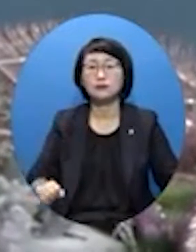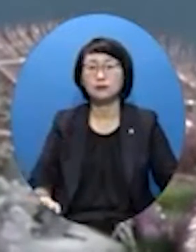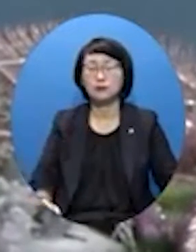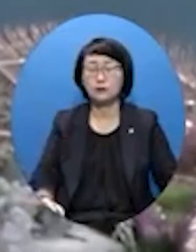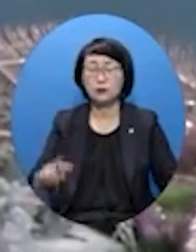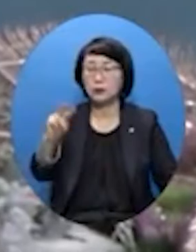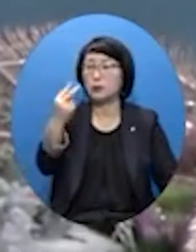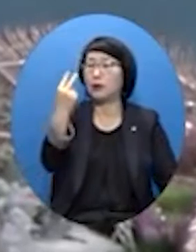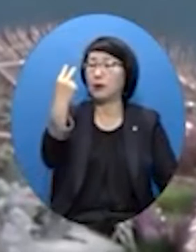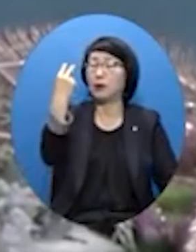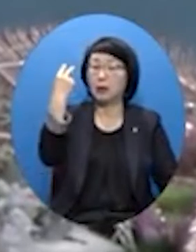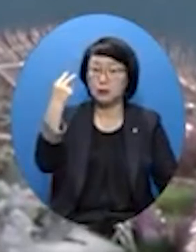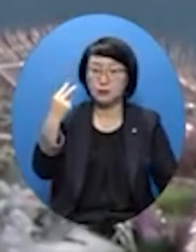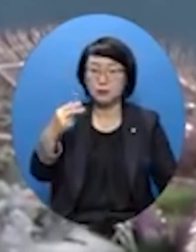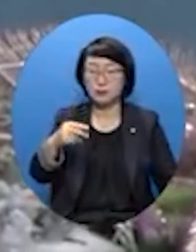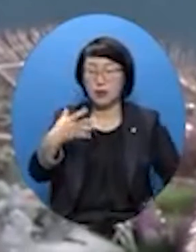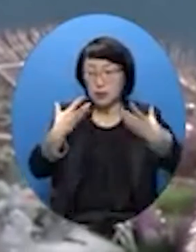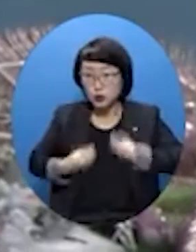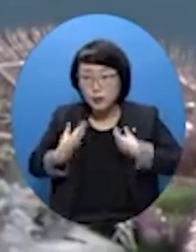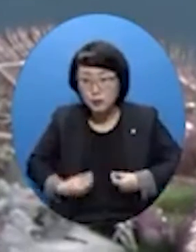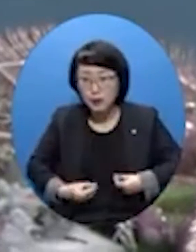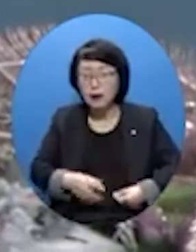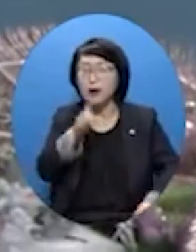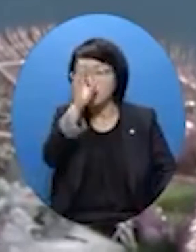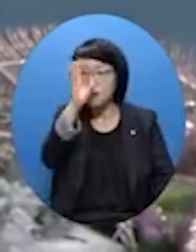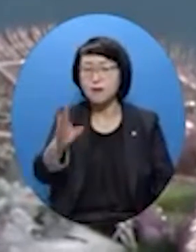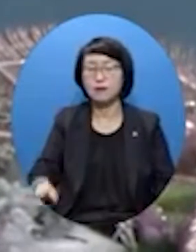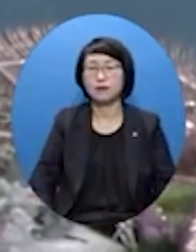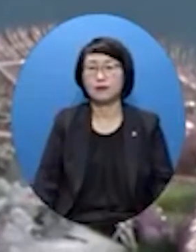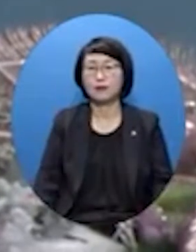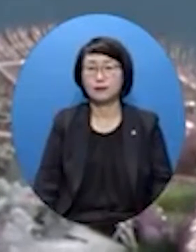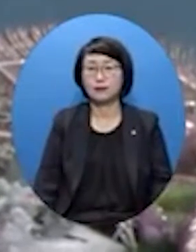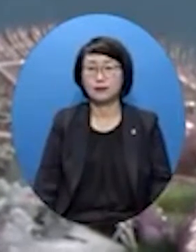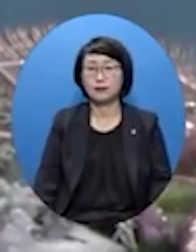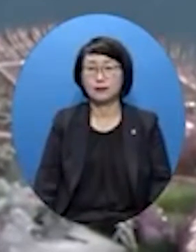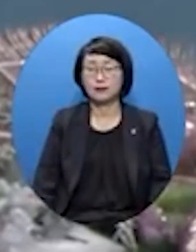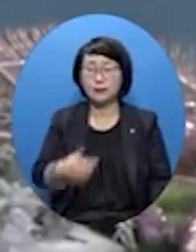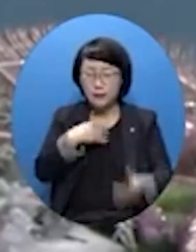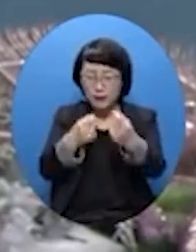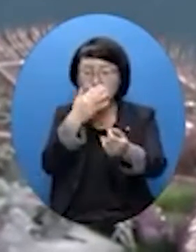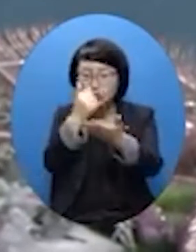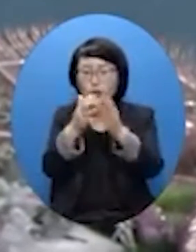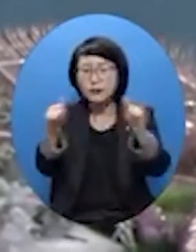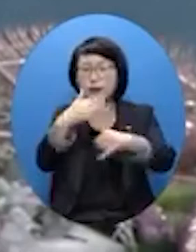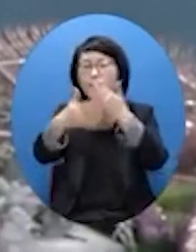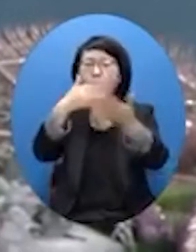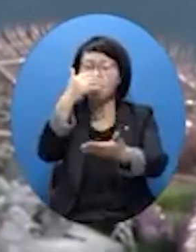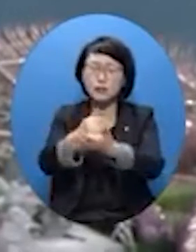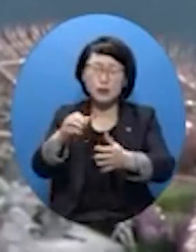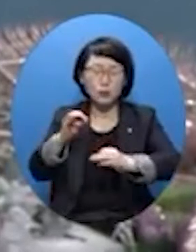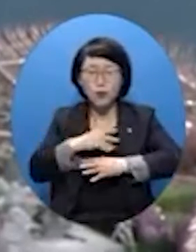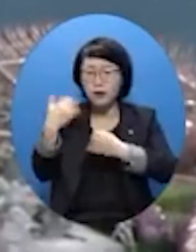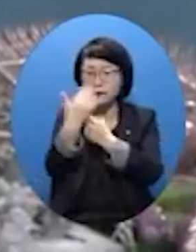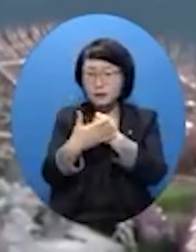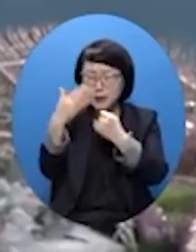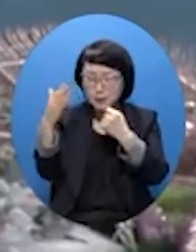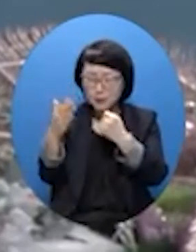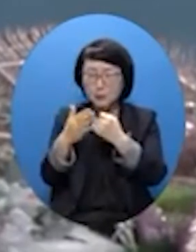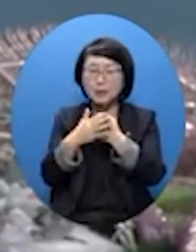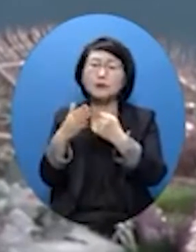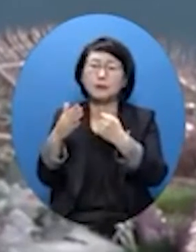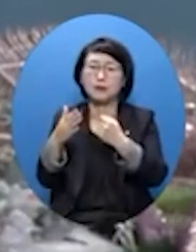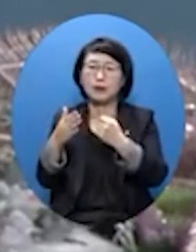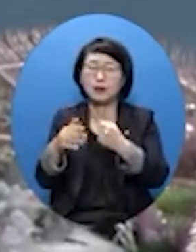늘 뒤를 돌아보면서 절망하며 살아서는 안 되는 것입니다. 나 같은 죄인이 하나님의 놀라운 은혜를